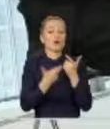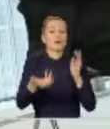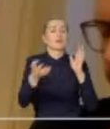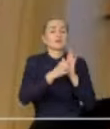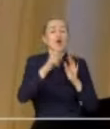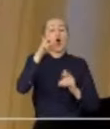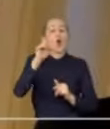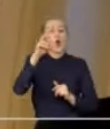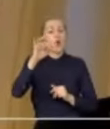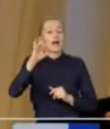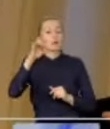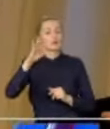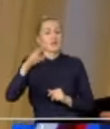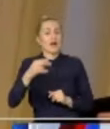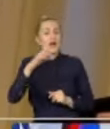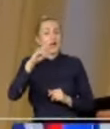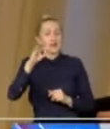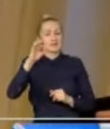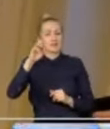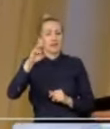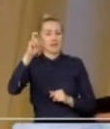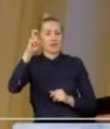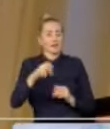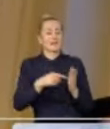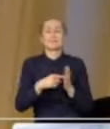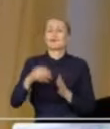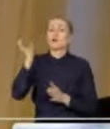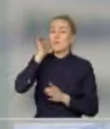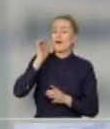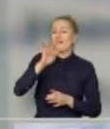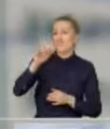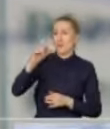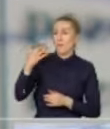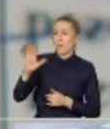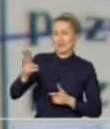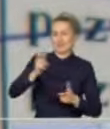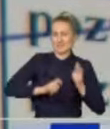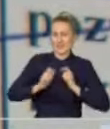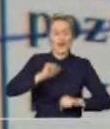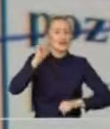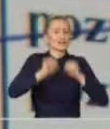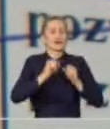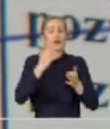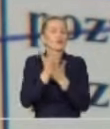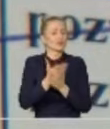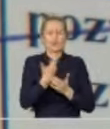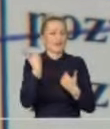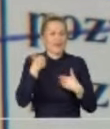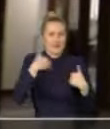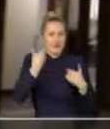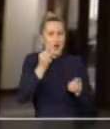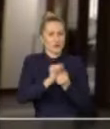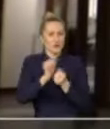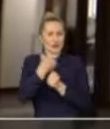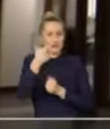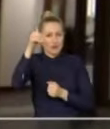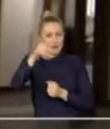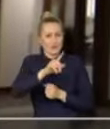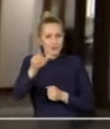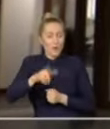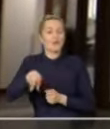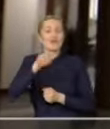holocaustresearch.pl. Usatysfakcjonowana jest nasza klientka, czyli pani Filomena Leszczyńska. Sąd oddalił żądanie 100 tysięcy złotych zadośćuczynienia. Wyrok